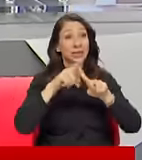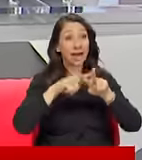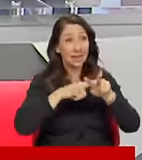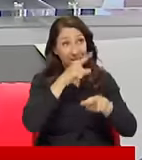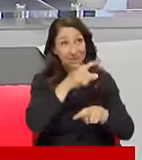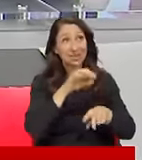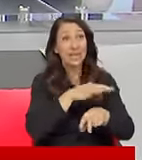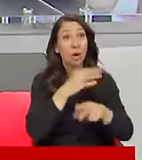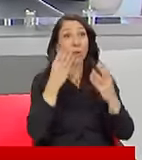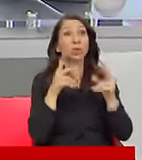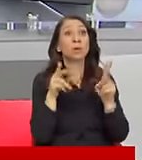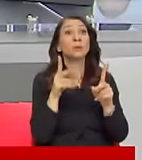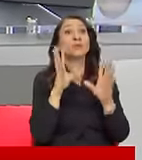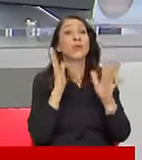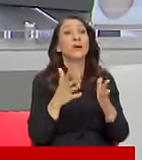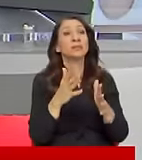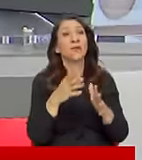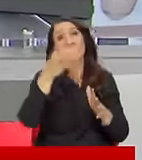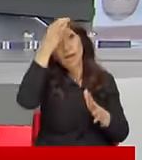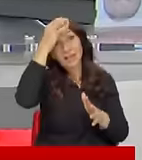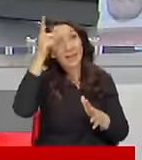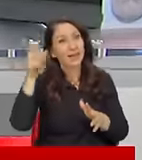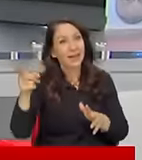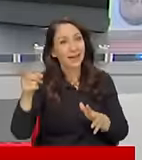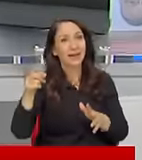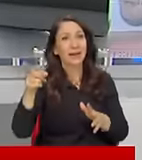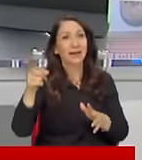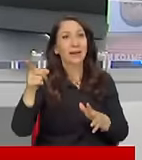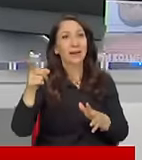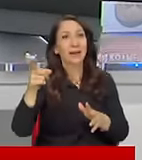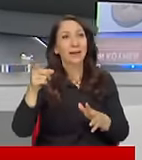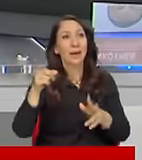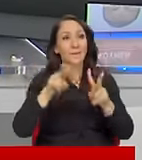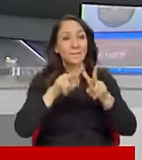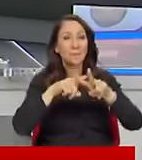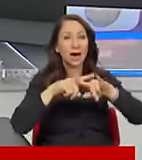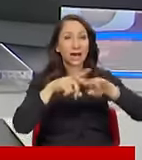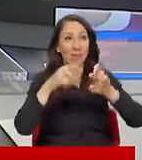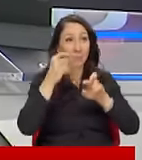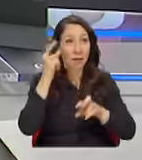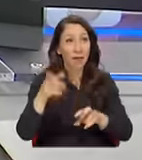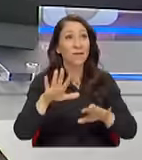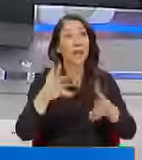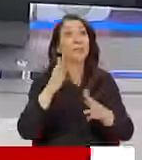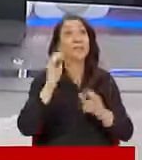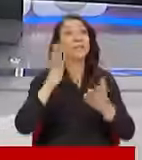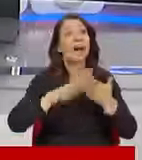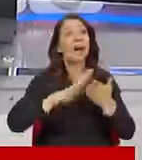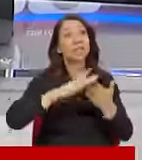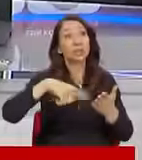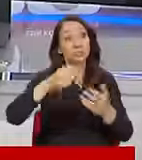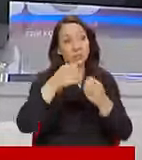Sarıyer'de olduğu gibi birçok şey yani. Fatih'te işte Mahir Polat ya da birçok